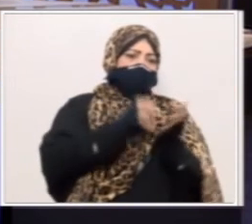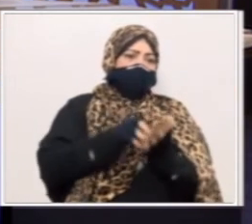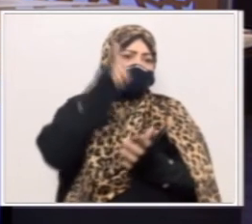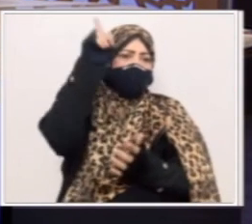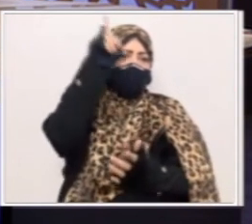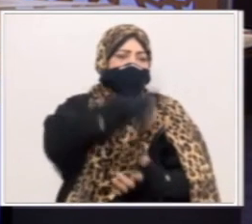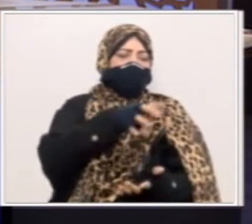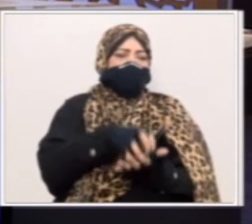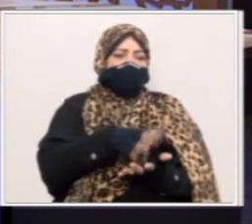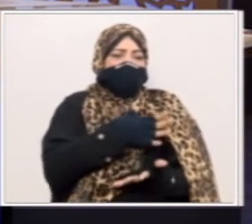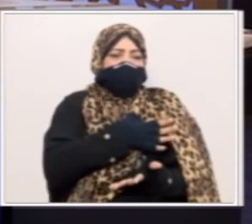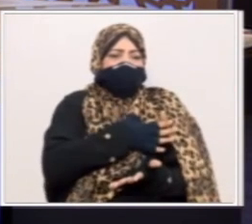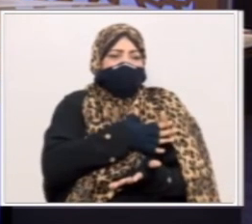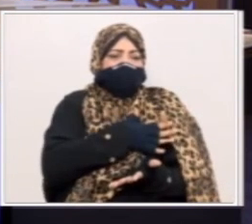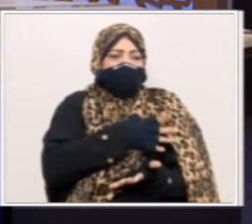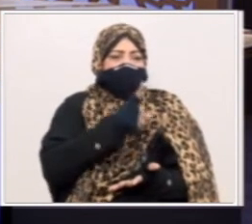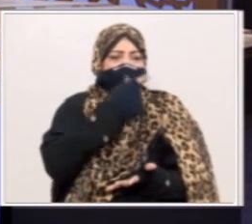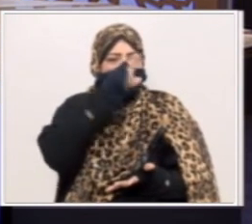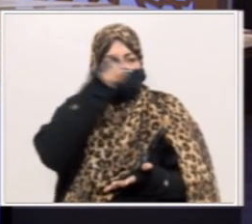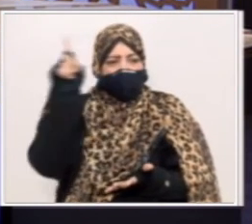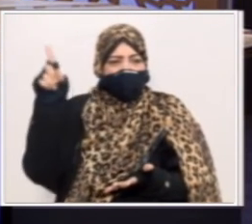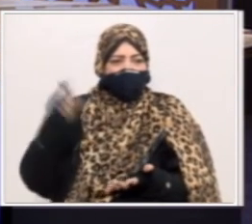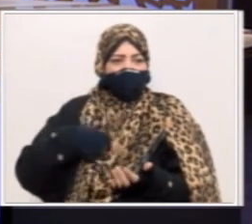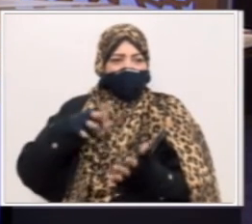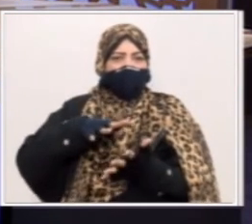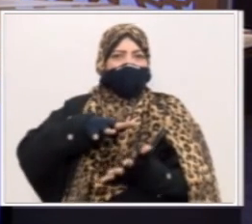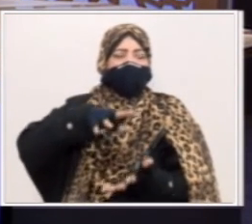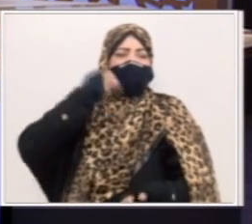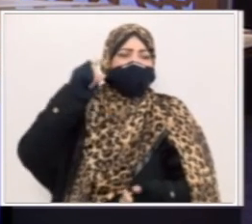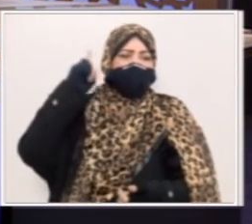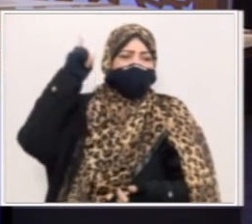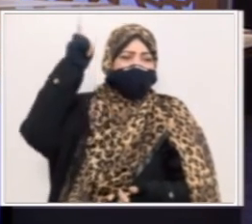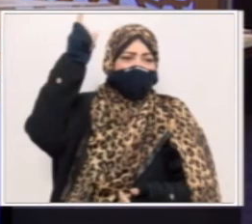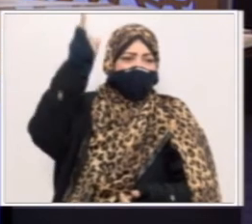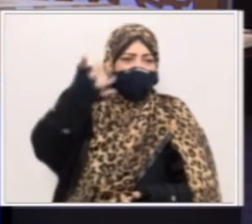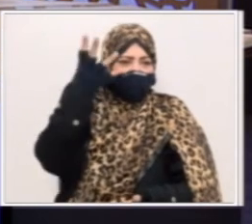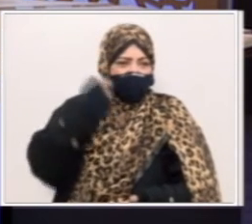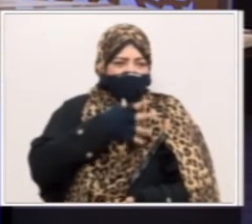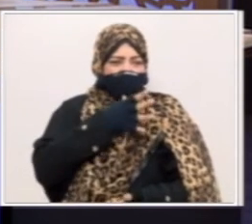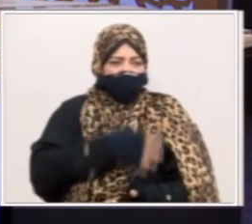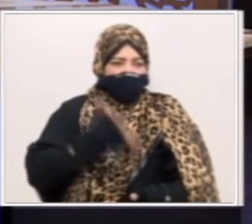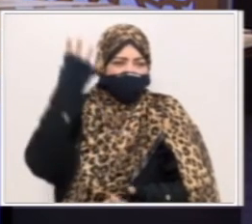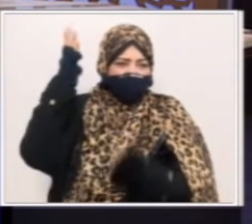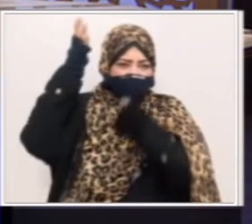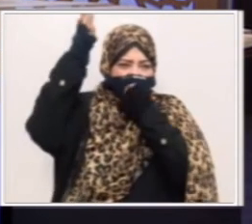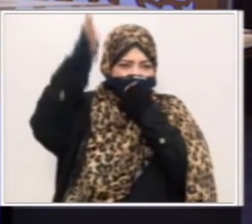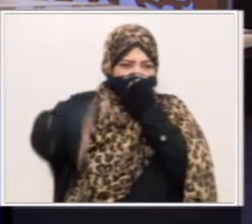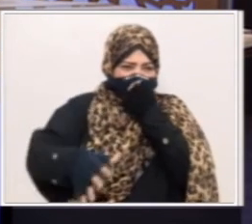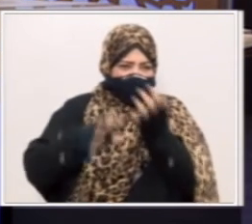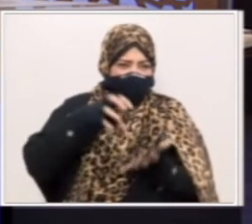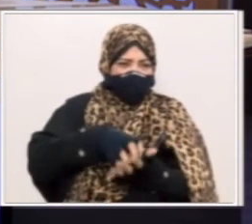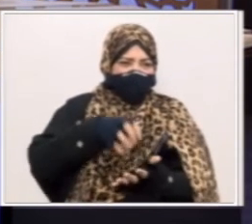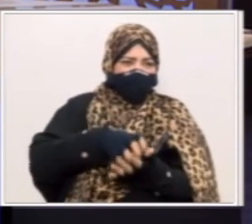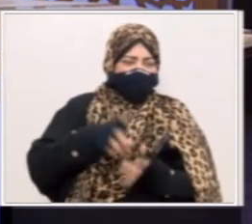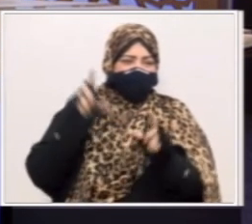من المسجد الحرام إلى المسجد الأقصى، فجعله مسرى رسول الله صلى الله عليه وسلم، وجعله